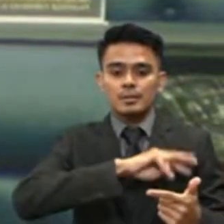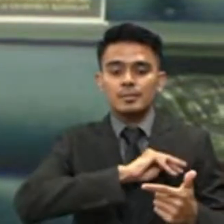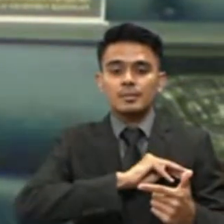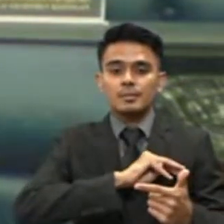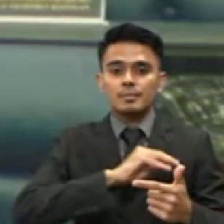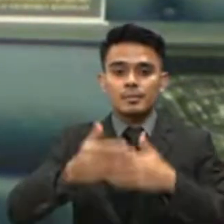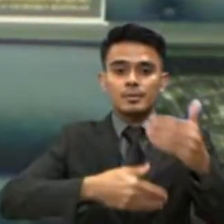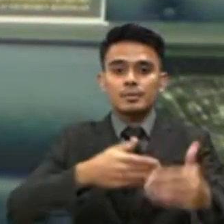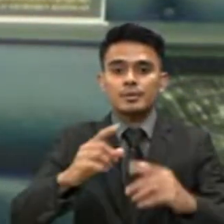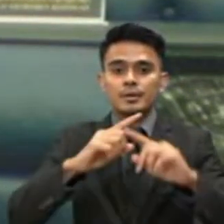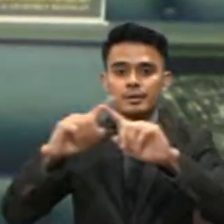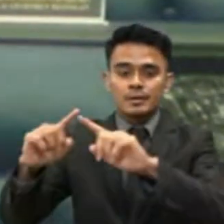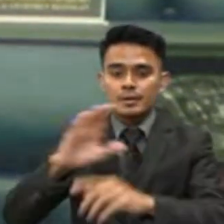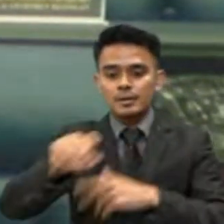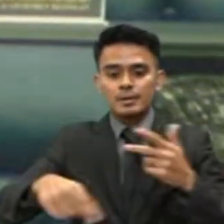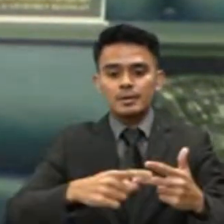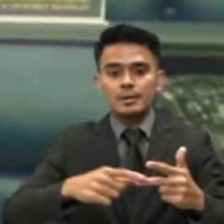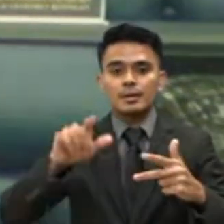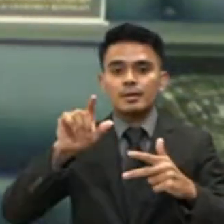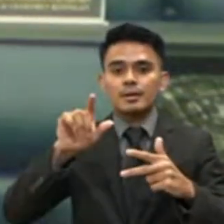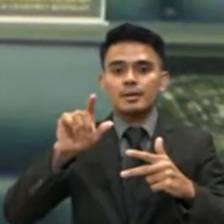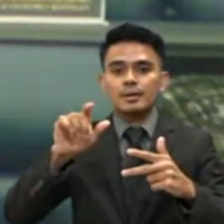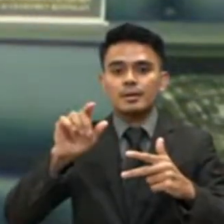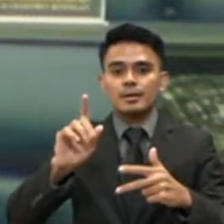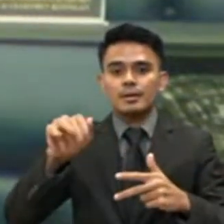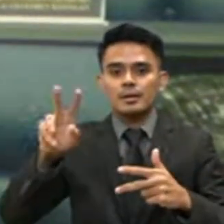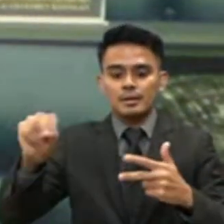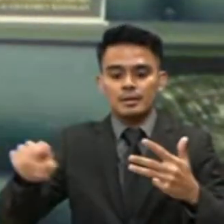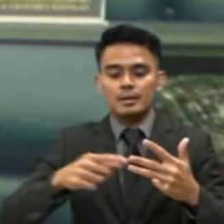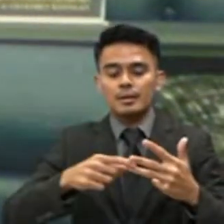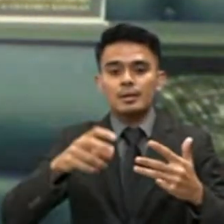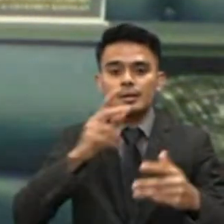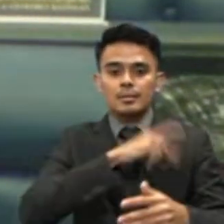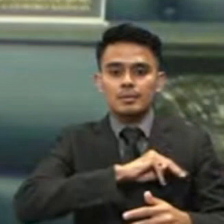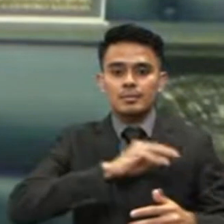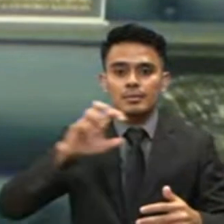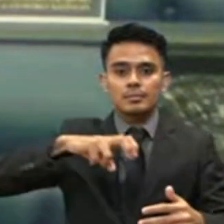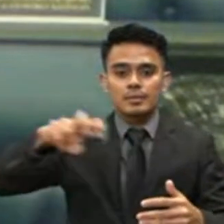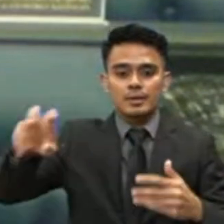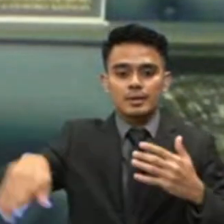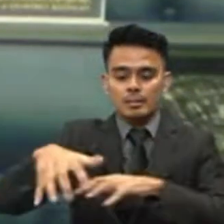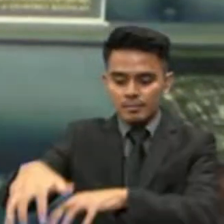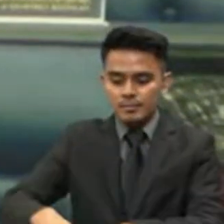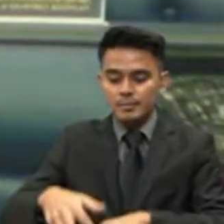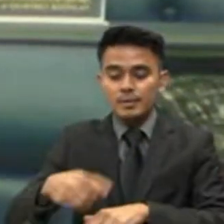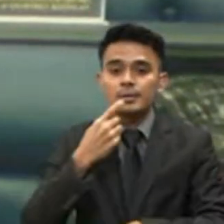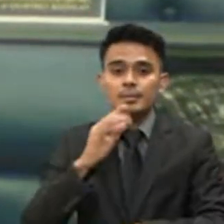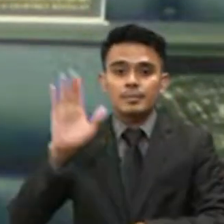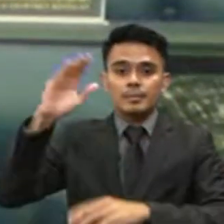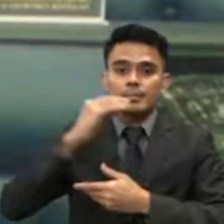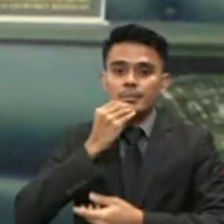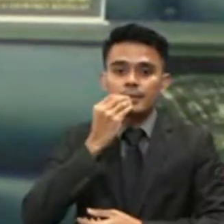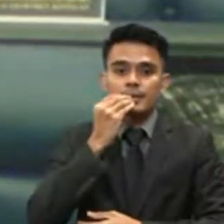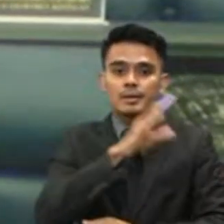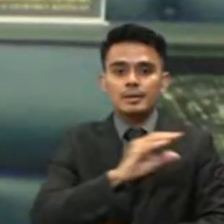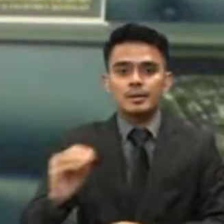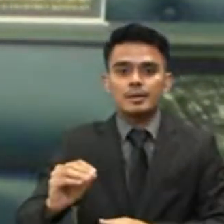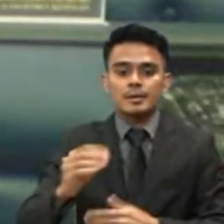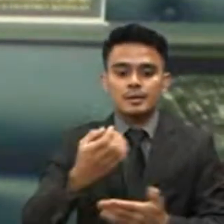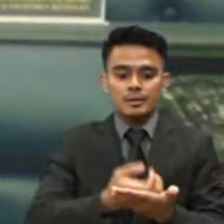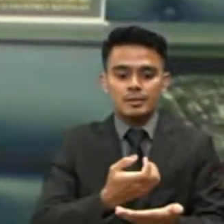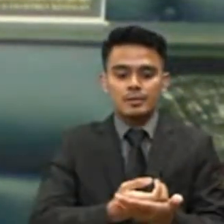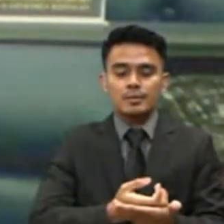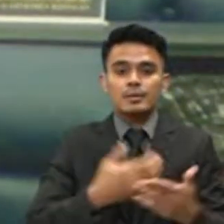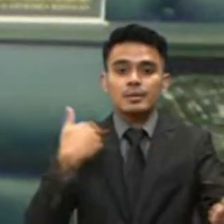dan juga apa yang kita tengok juga itu dengan kenaikan opiah eee invasi